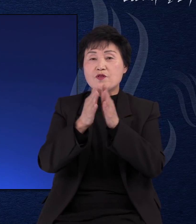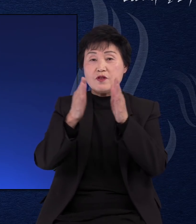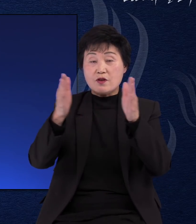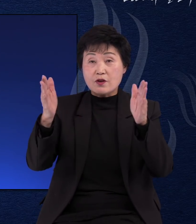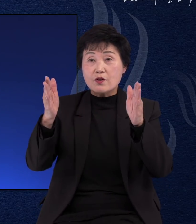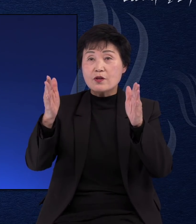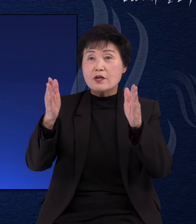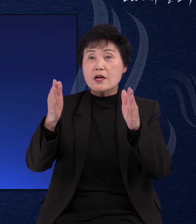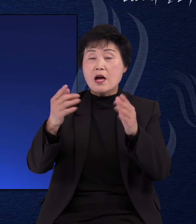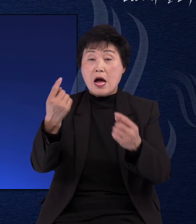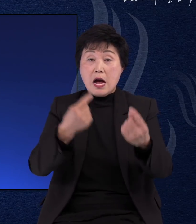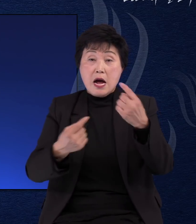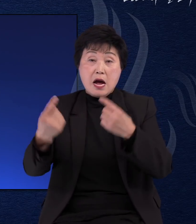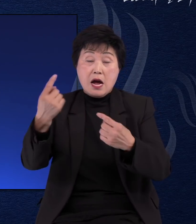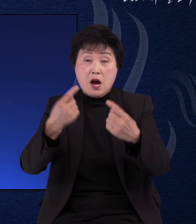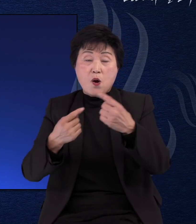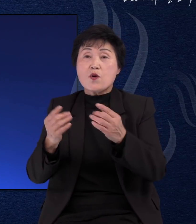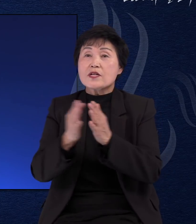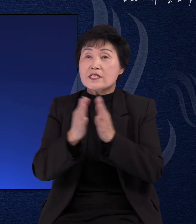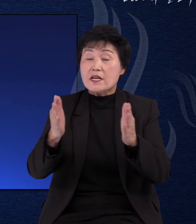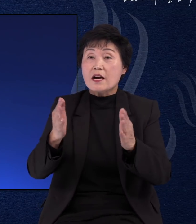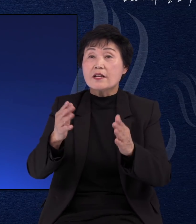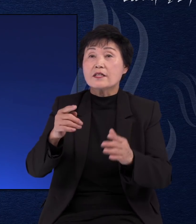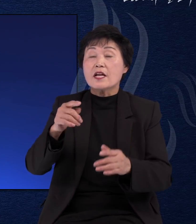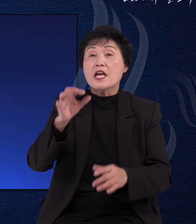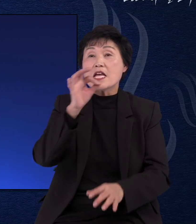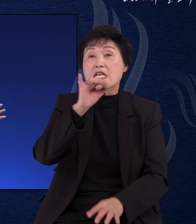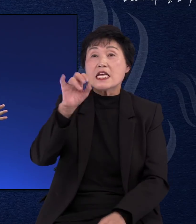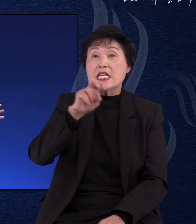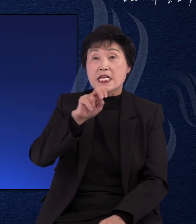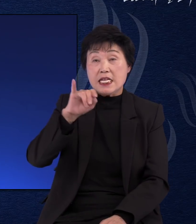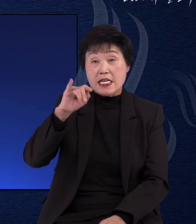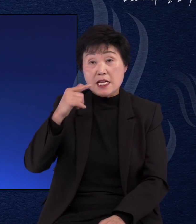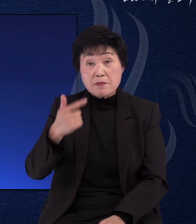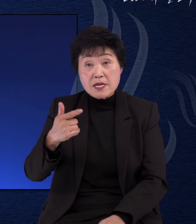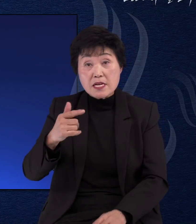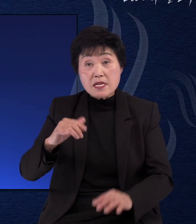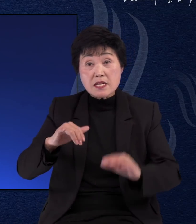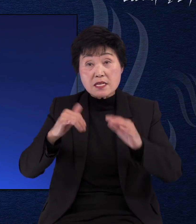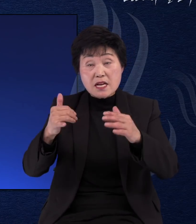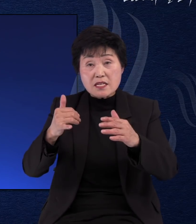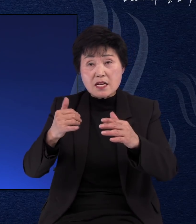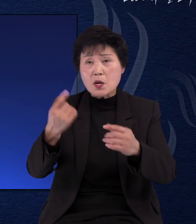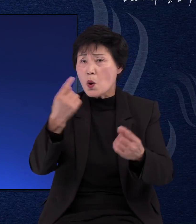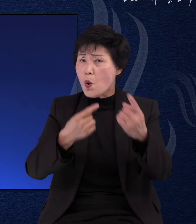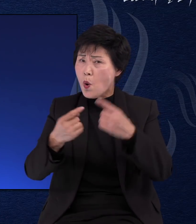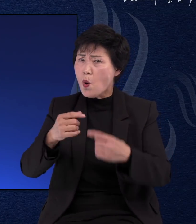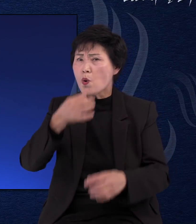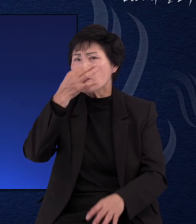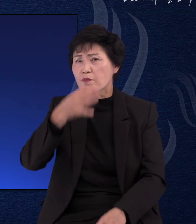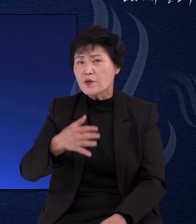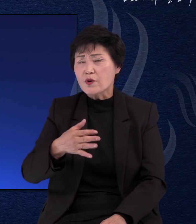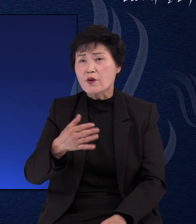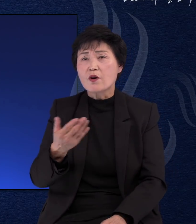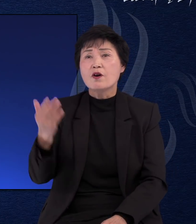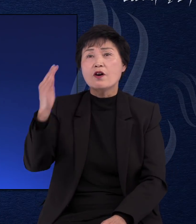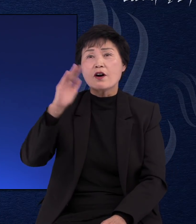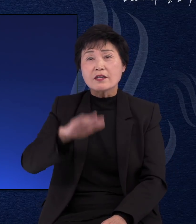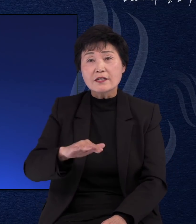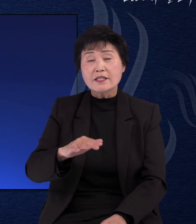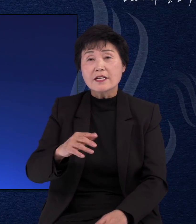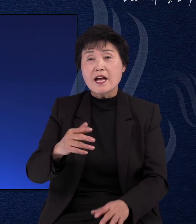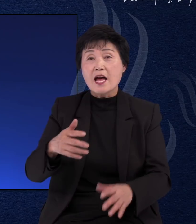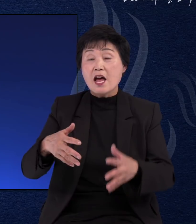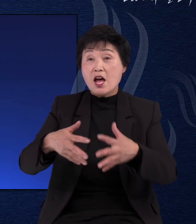하는데 이민사회에서는 불가능한 일 아닙니까? 선교의 문을 여시고 교회 개척의 문을 여시기 시작을 하는데 3년